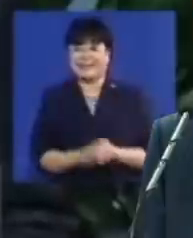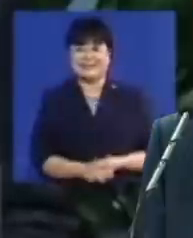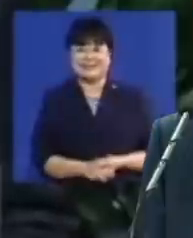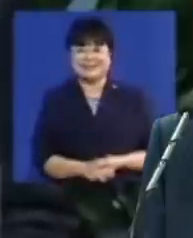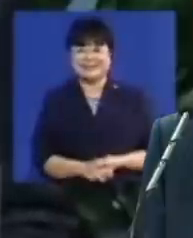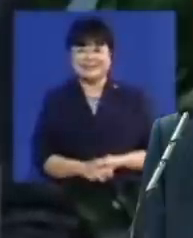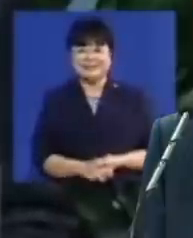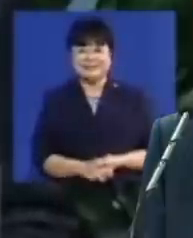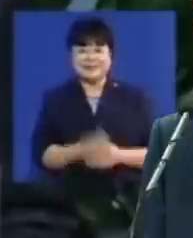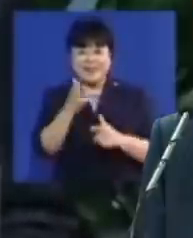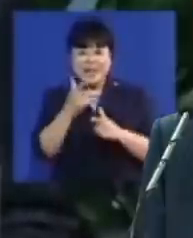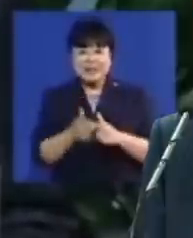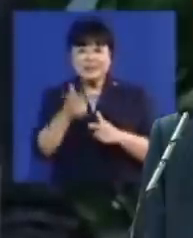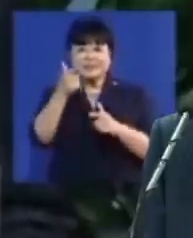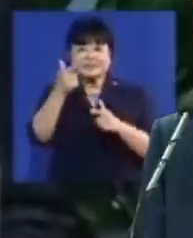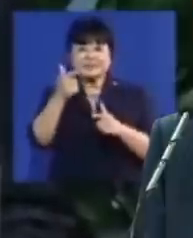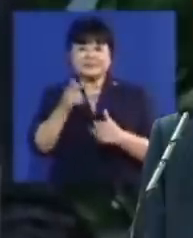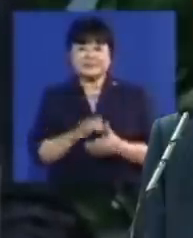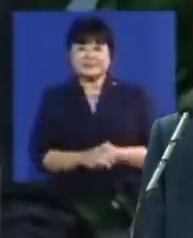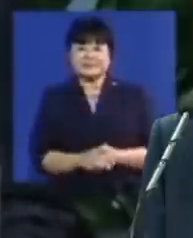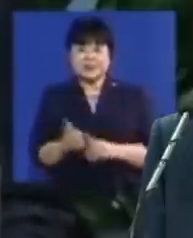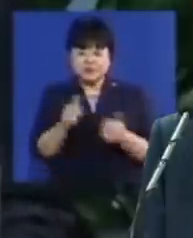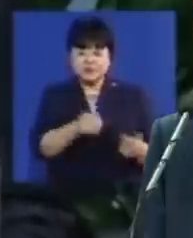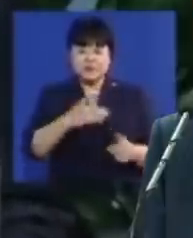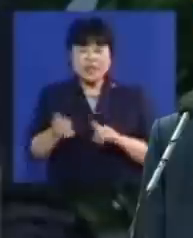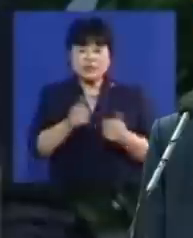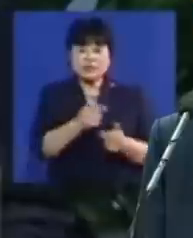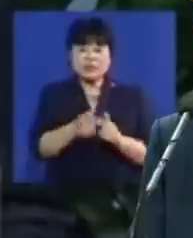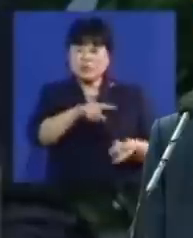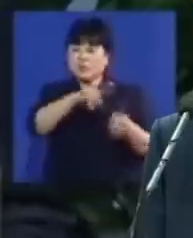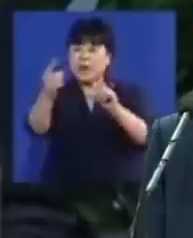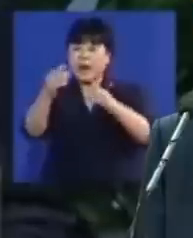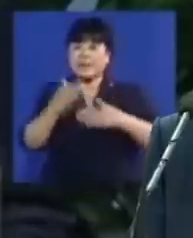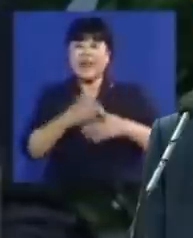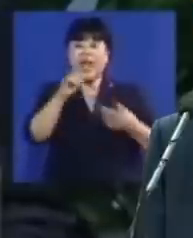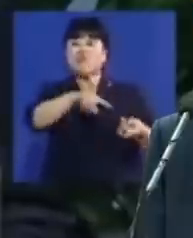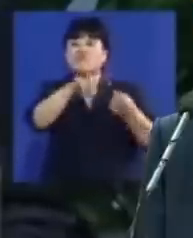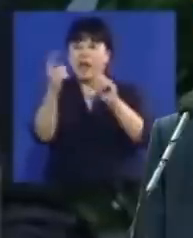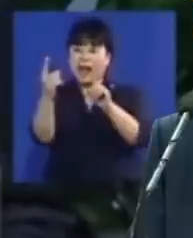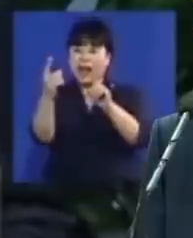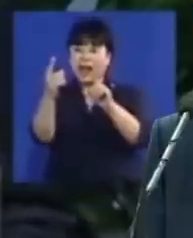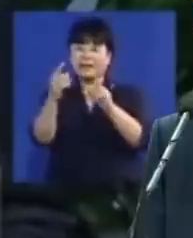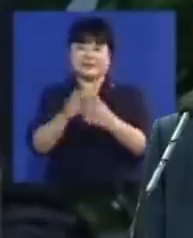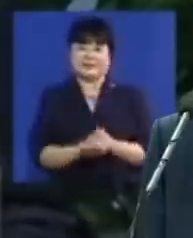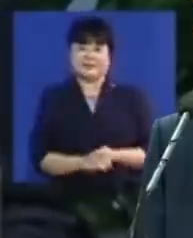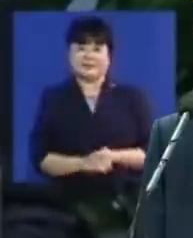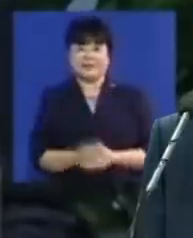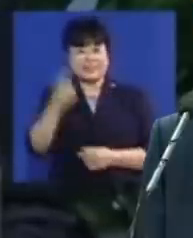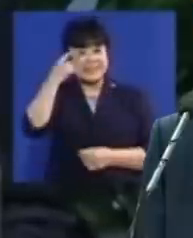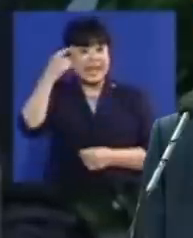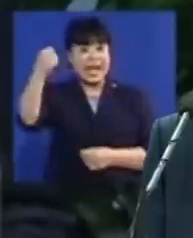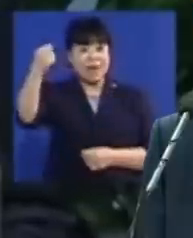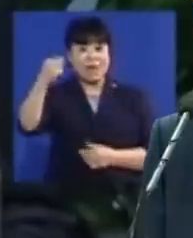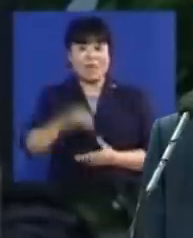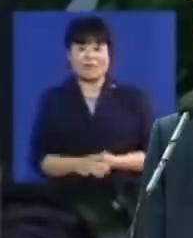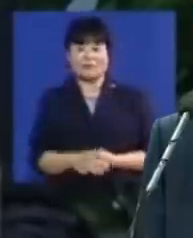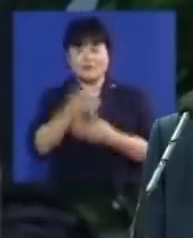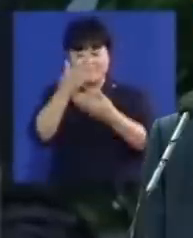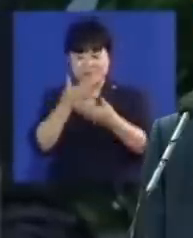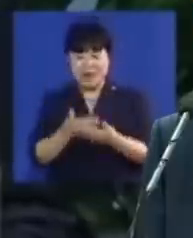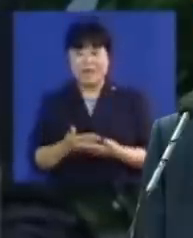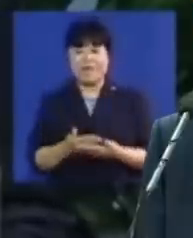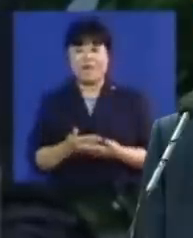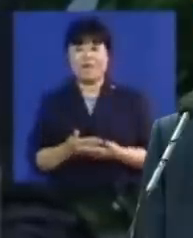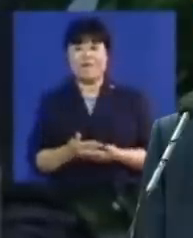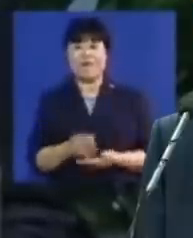주시옵소서. 예수님 죽음 내 죽음, 예수님 부활 내 부활로 받아들이고